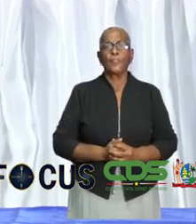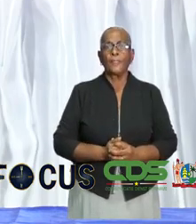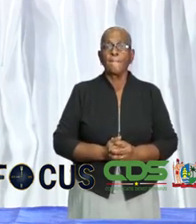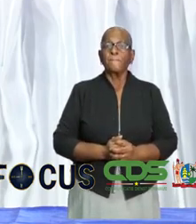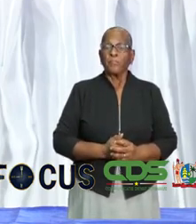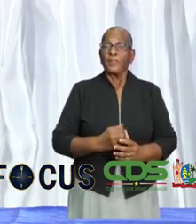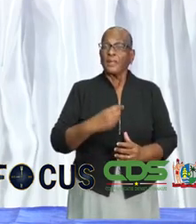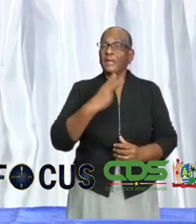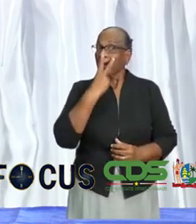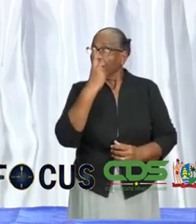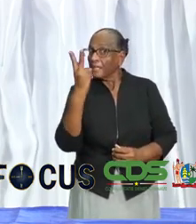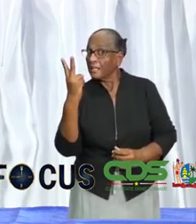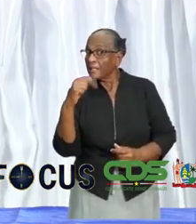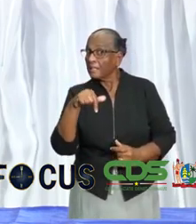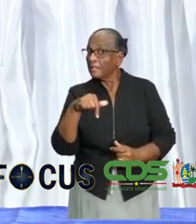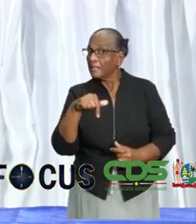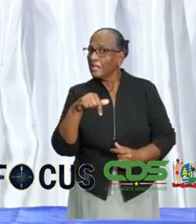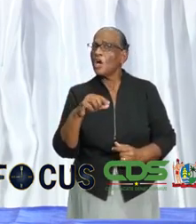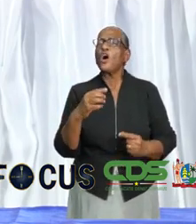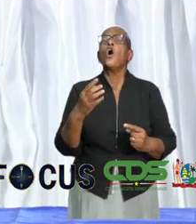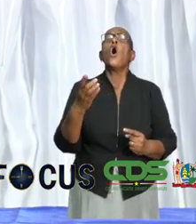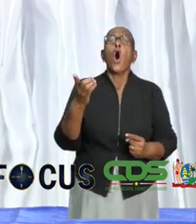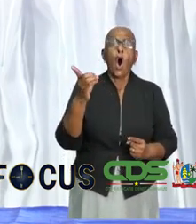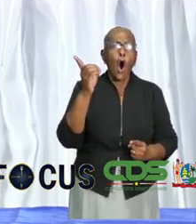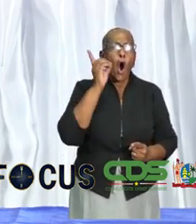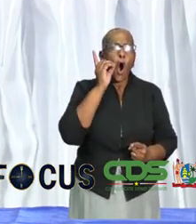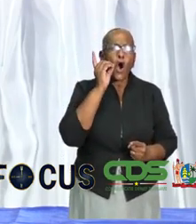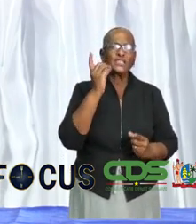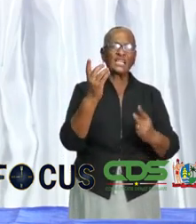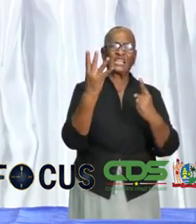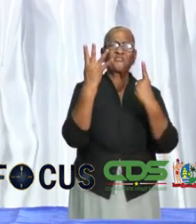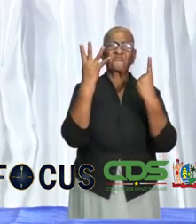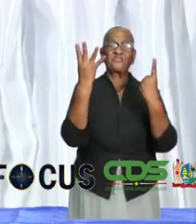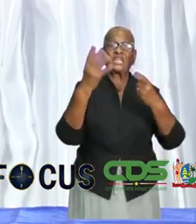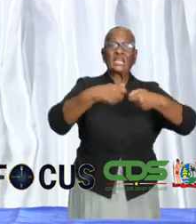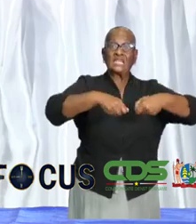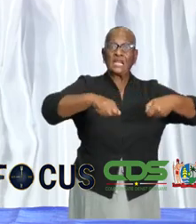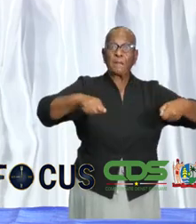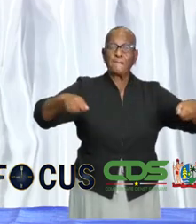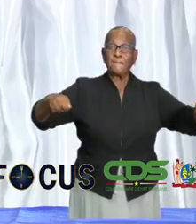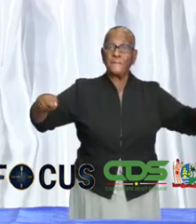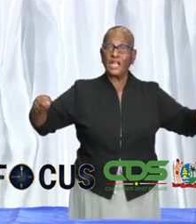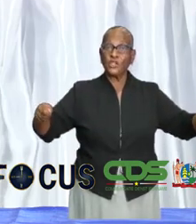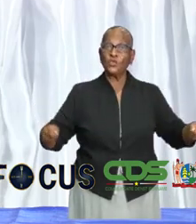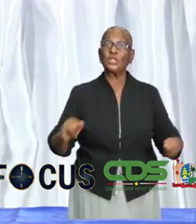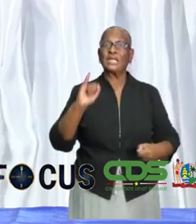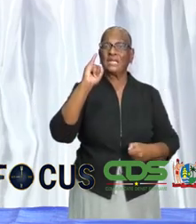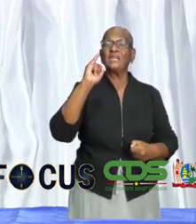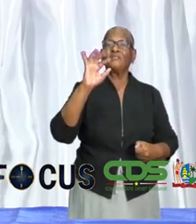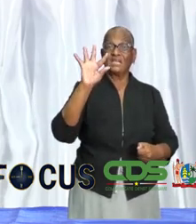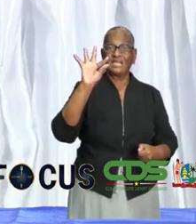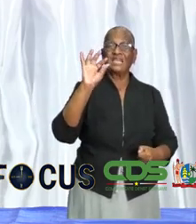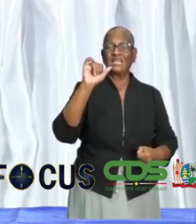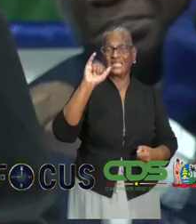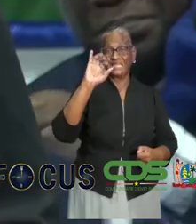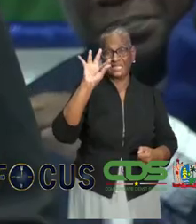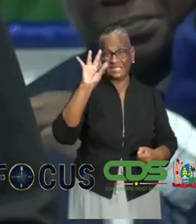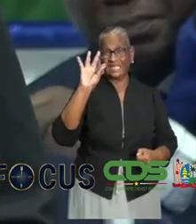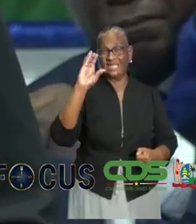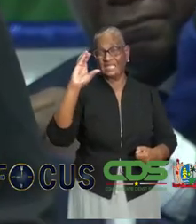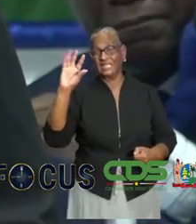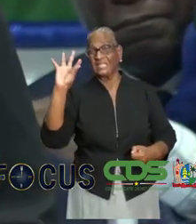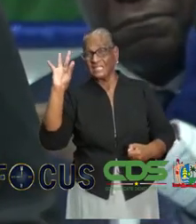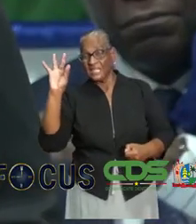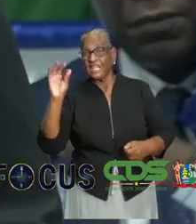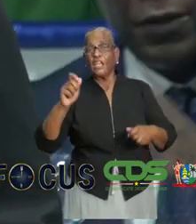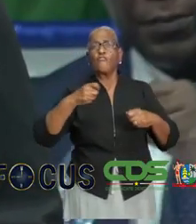Met het oog hierop is 114 miljoen op de begroting van TCT opgebracht voor de kwaliteitsverbetering